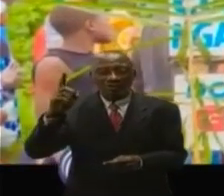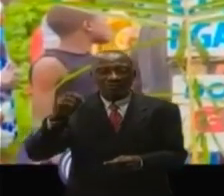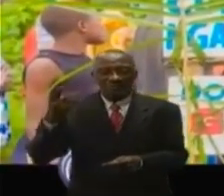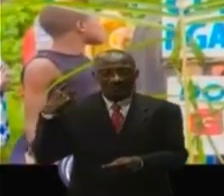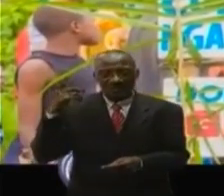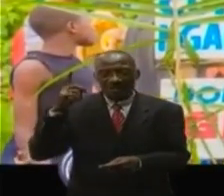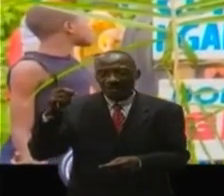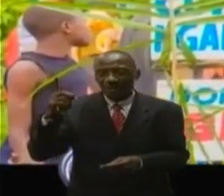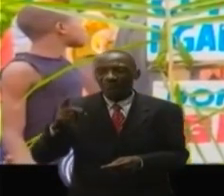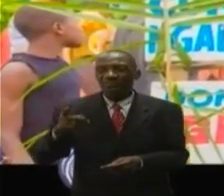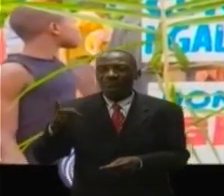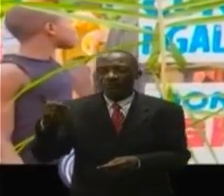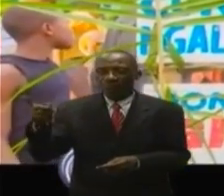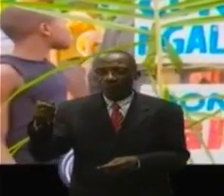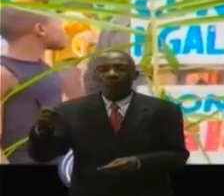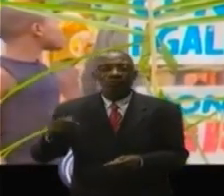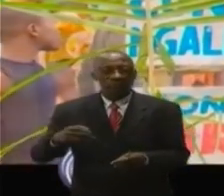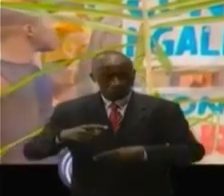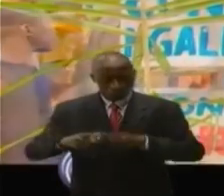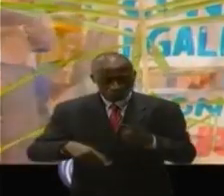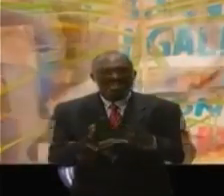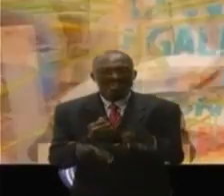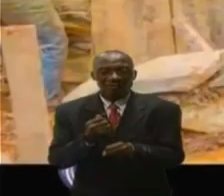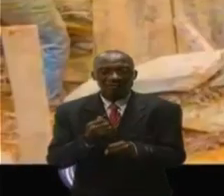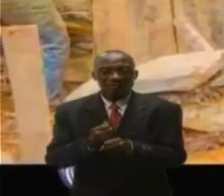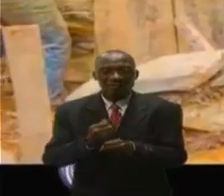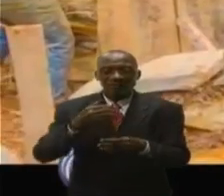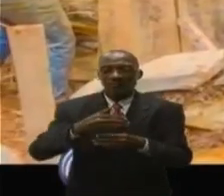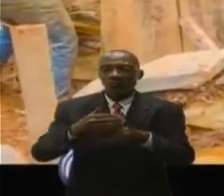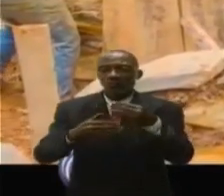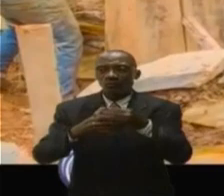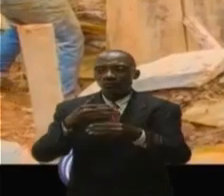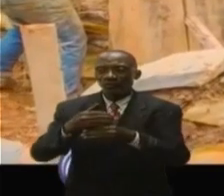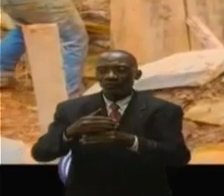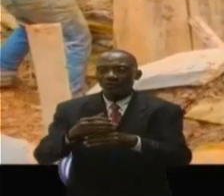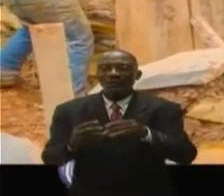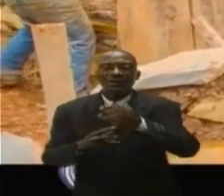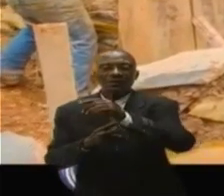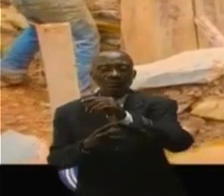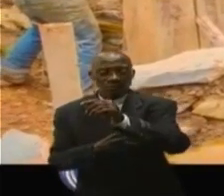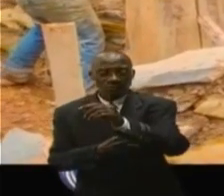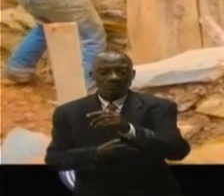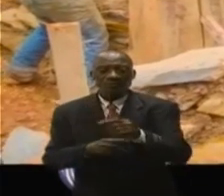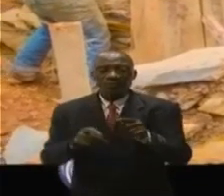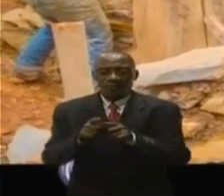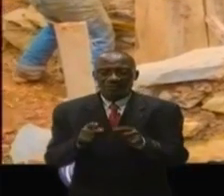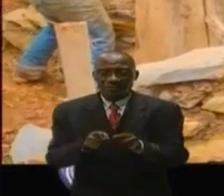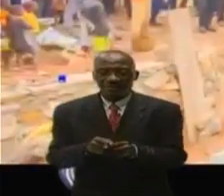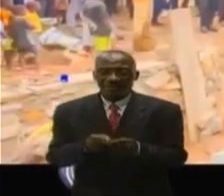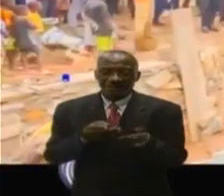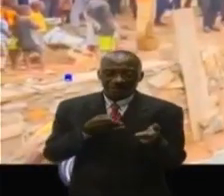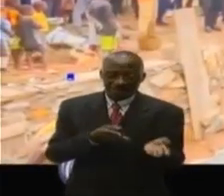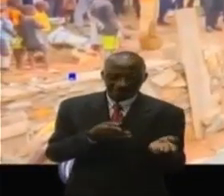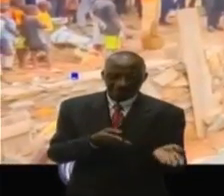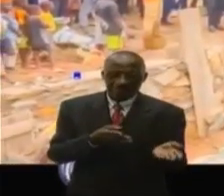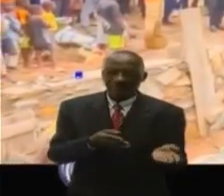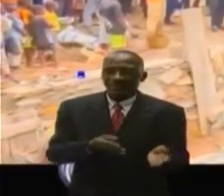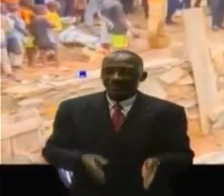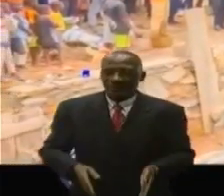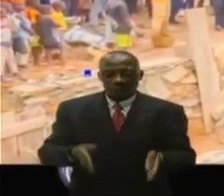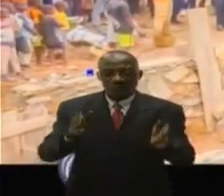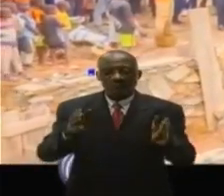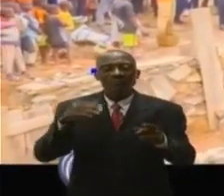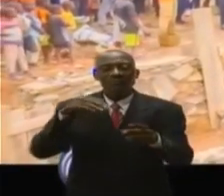pour visiter les travaux de construction des dalots sur la Mongalema au quartier Kimwanza dans l'ex-cité de Tchéla. Bien après, la